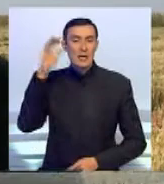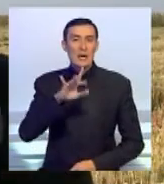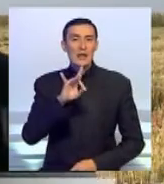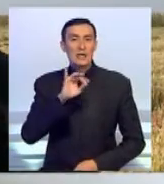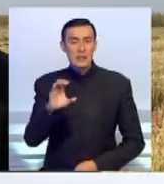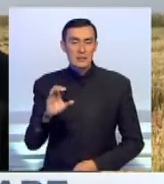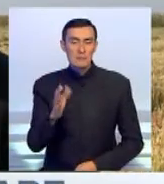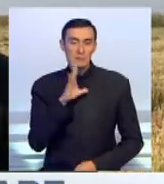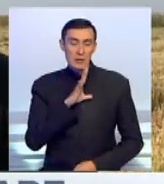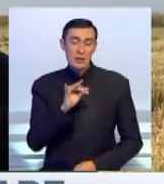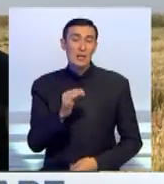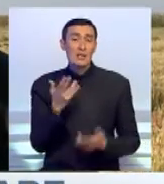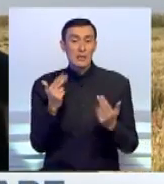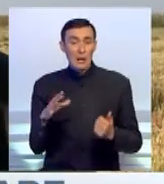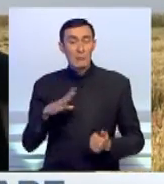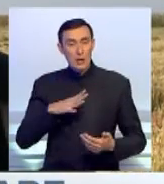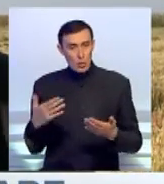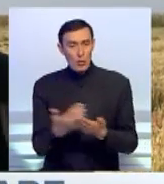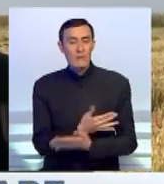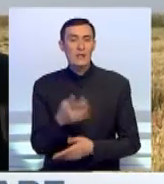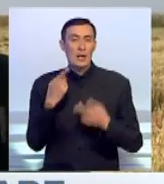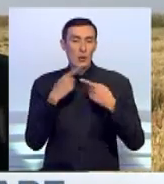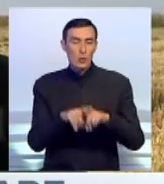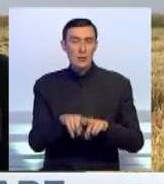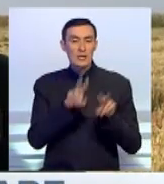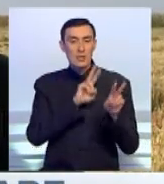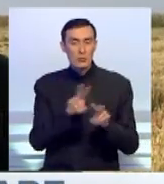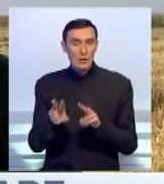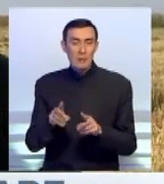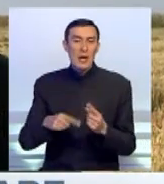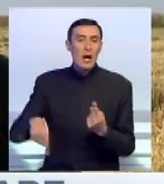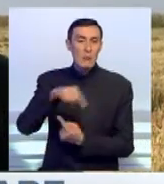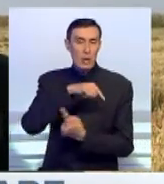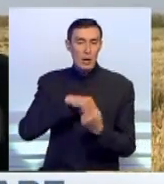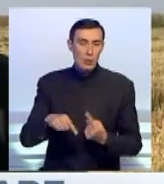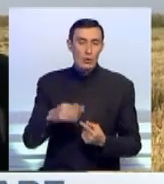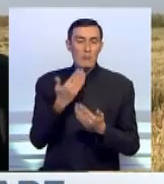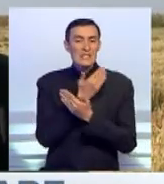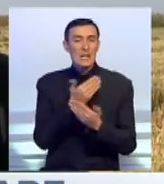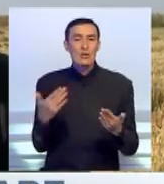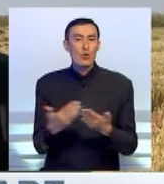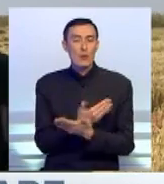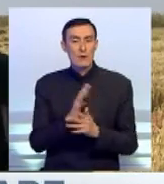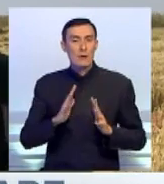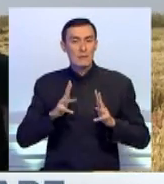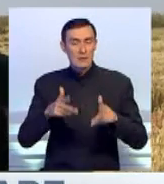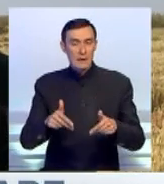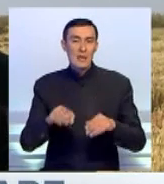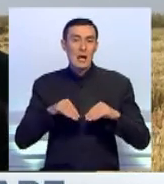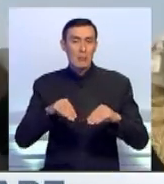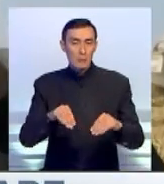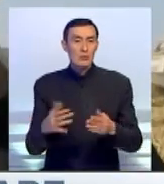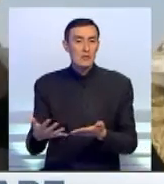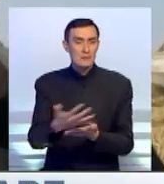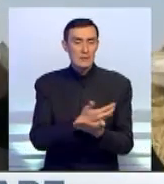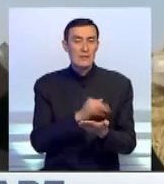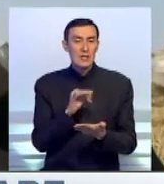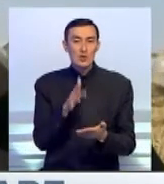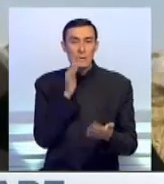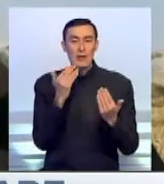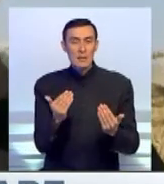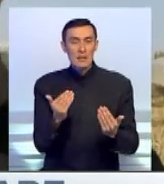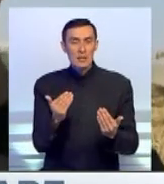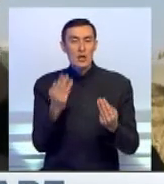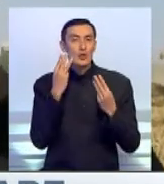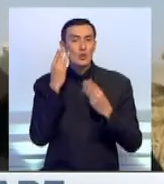поднялся. Конечно, не обошлось и без передовых технологий. Мы соблюдаем севооборот, применяем технику последнего поколения в посеве и обработке, а также выращиваем современные